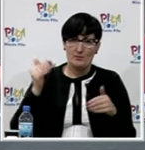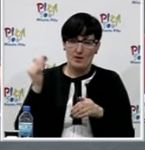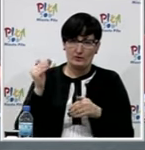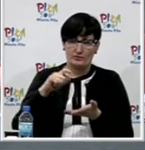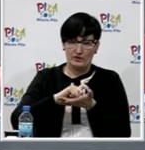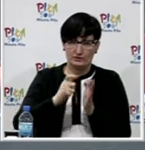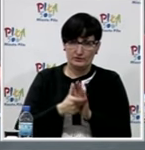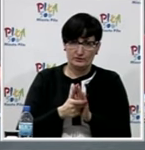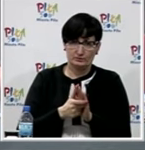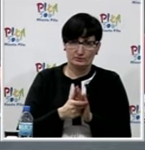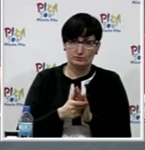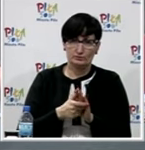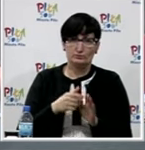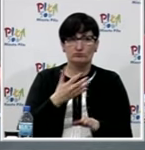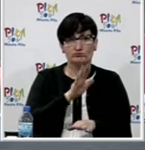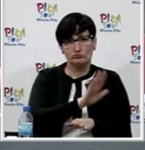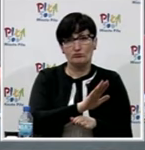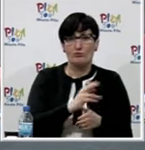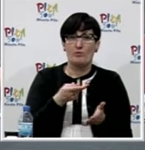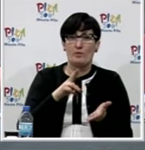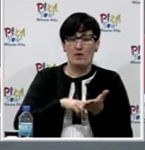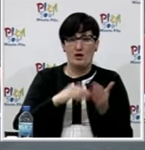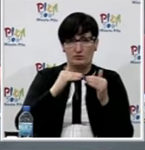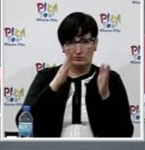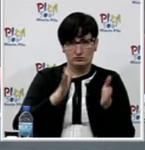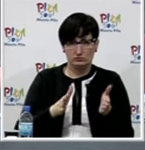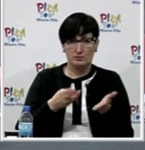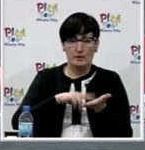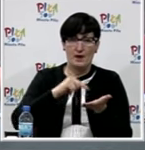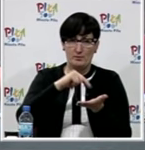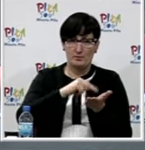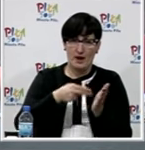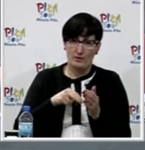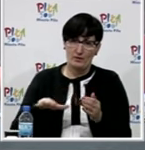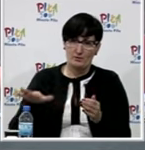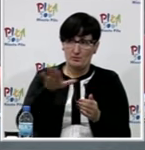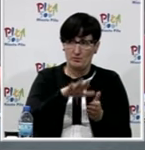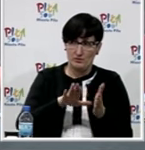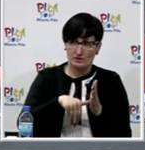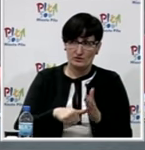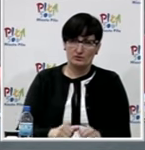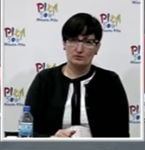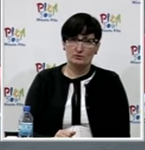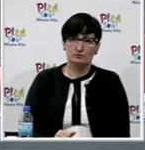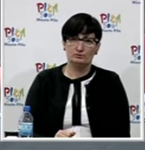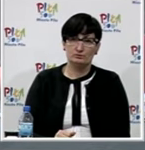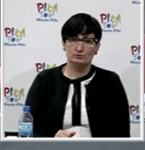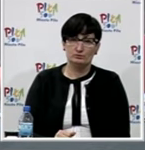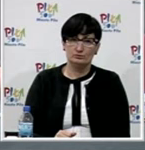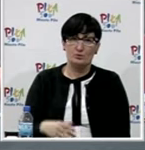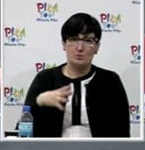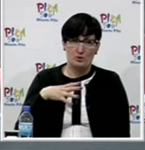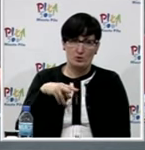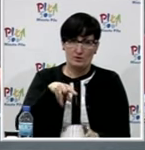2978 m². Przeznaczenie zostało określone dla tej nieruchomości w planie miejscowym, który został uchwalony w